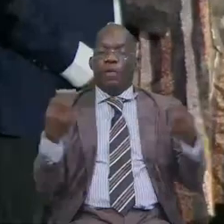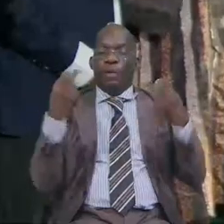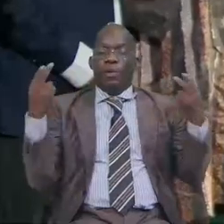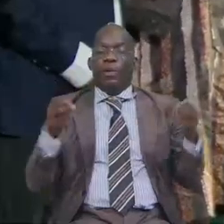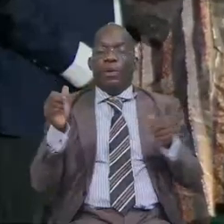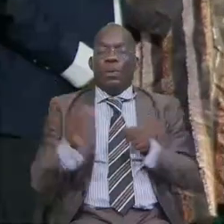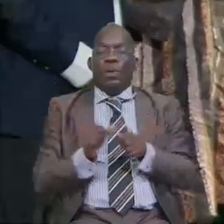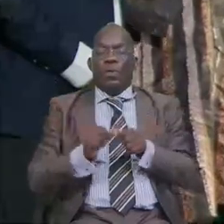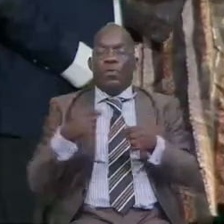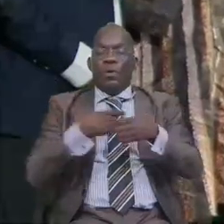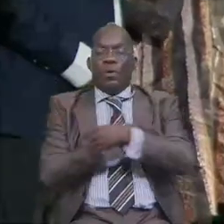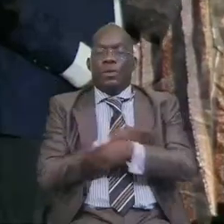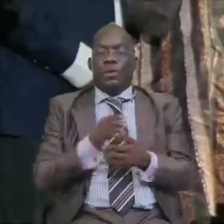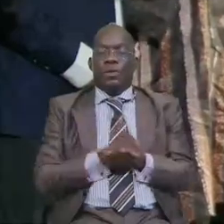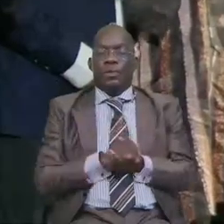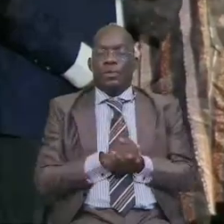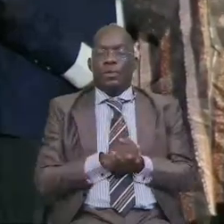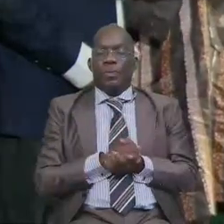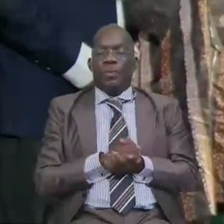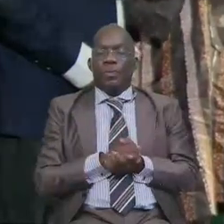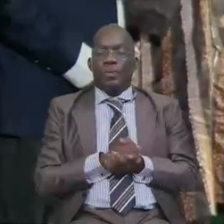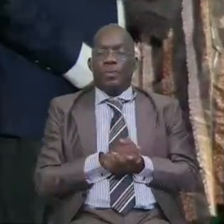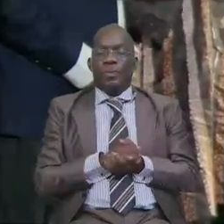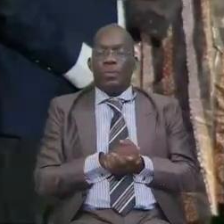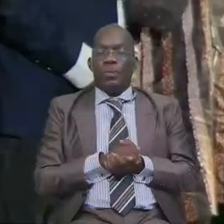Pour être victorieux chaque jour.